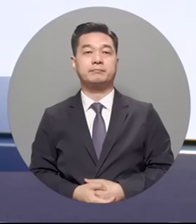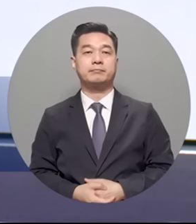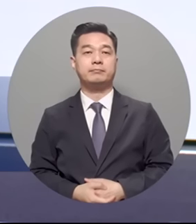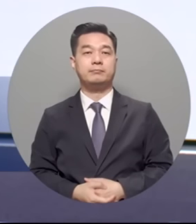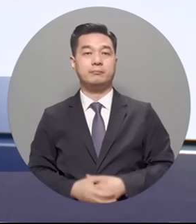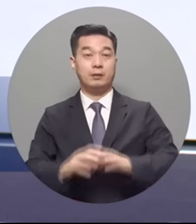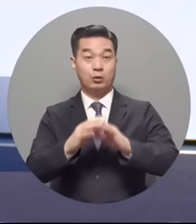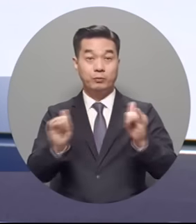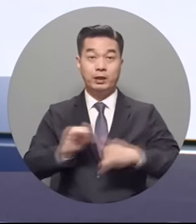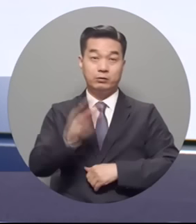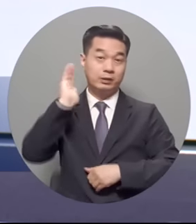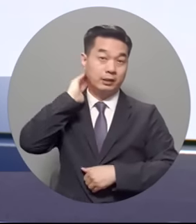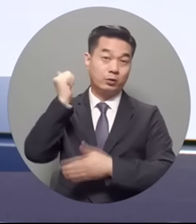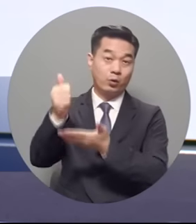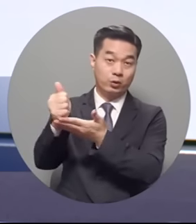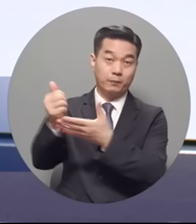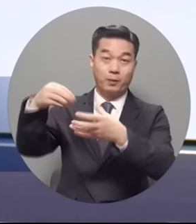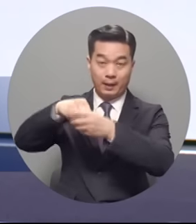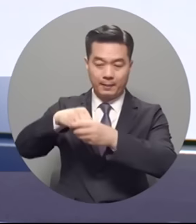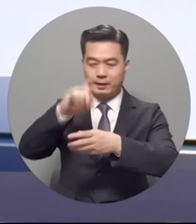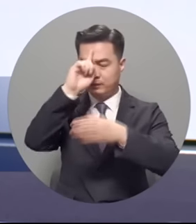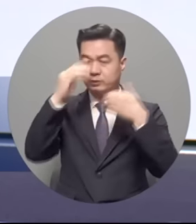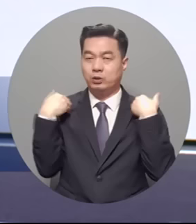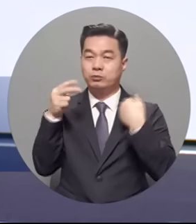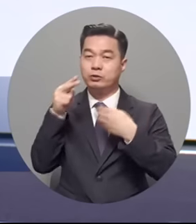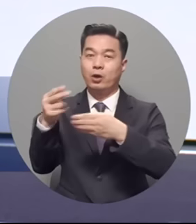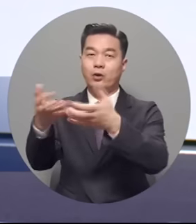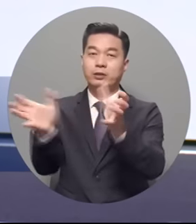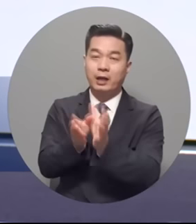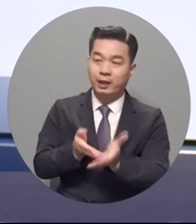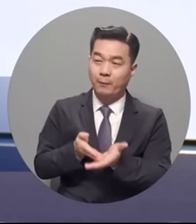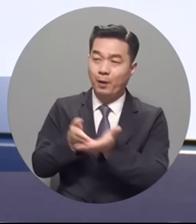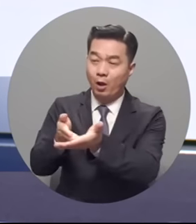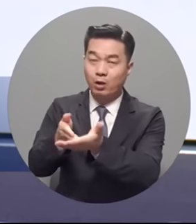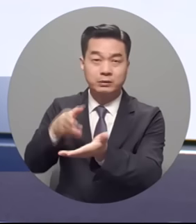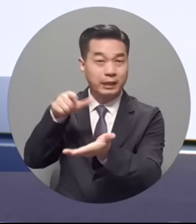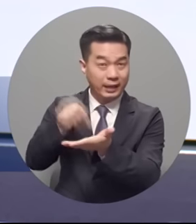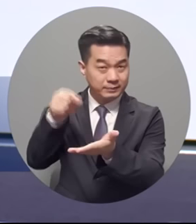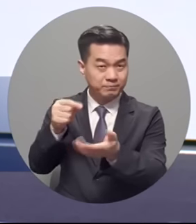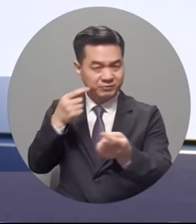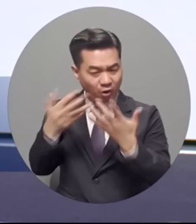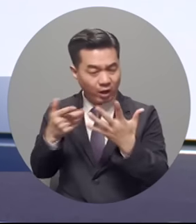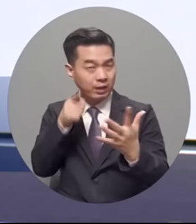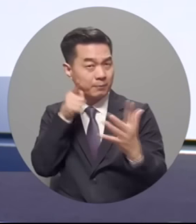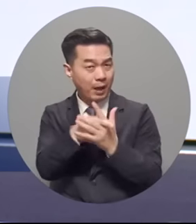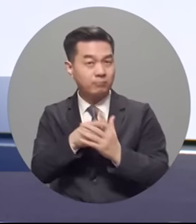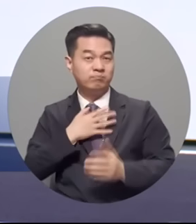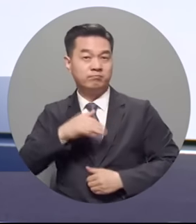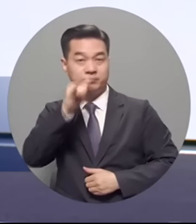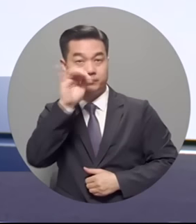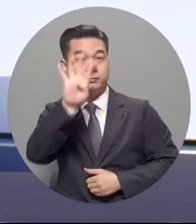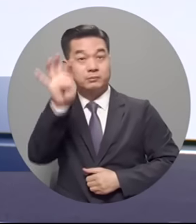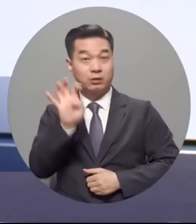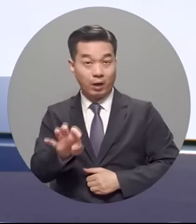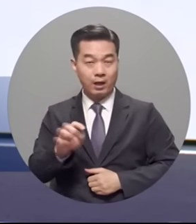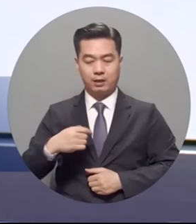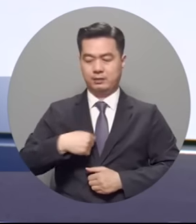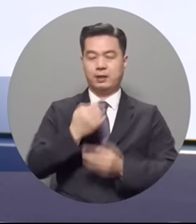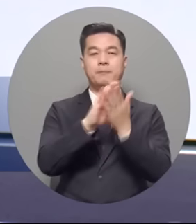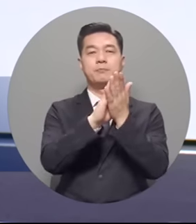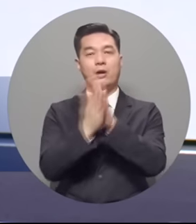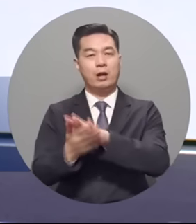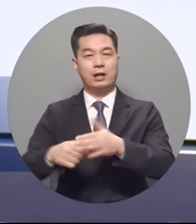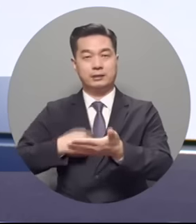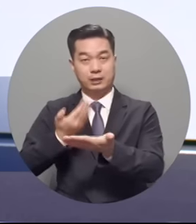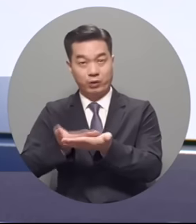여당, 대통령을 포함한 정부 여당에 뭘 바라는 건지 그 핵심을 정확하게 인식하고 있는가? 자기 변화, 자기 쇄신을